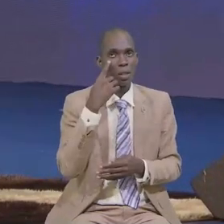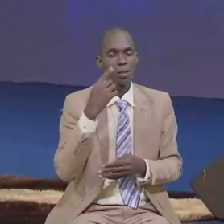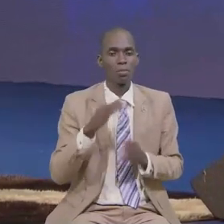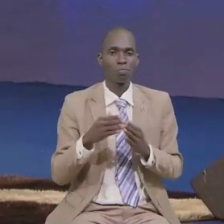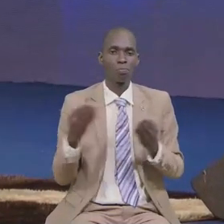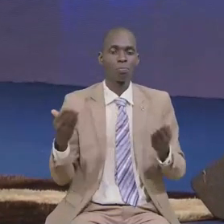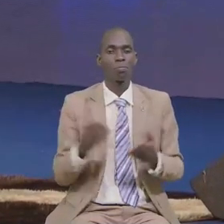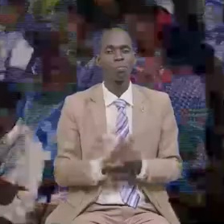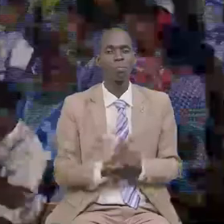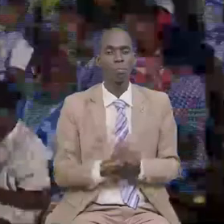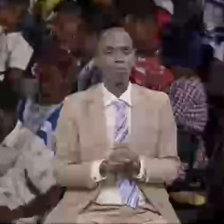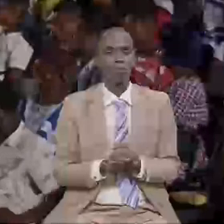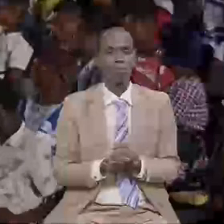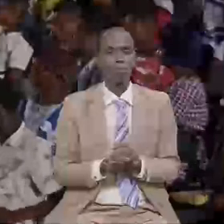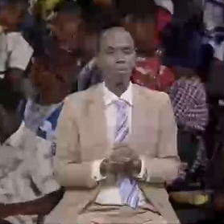aveugles.